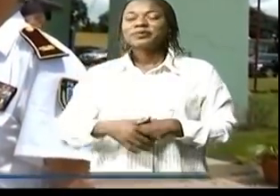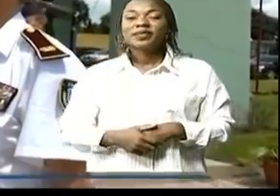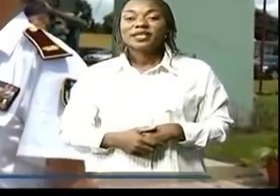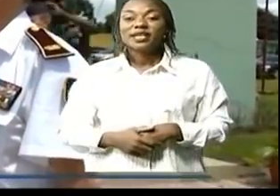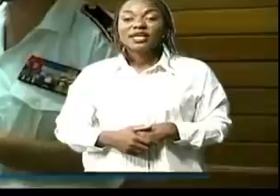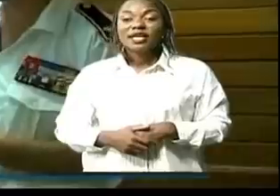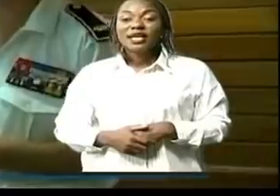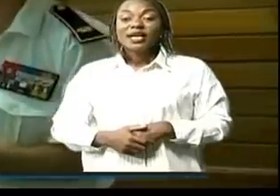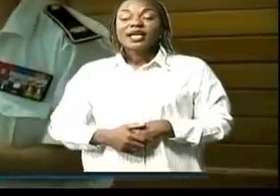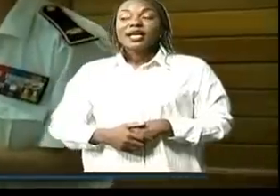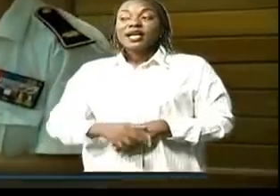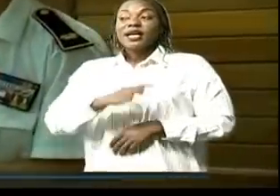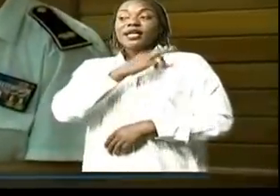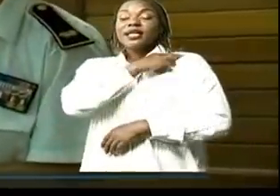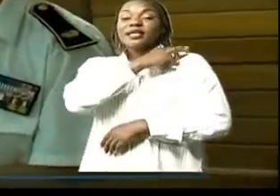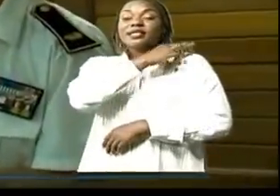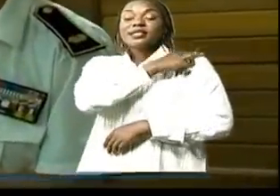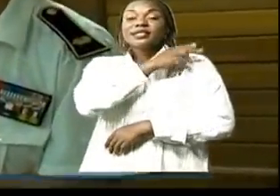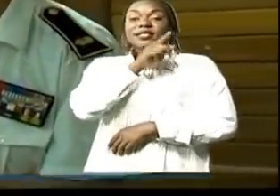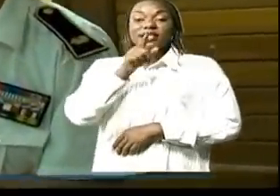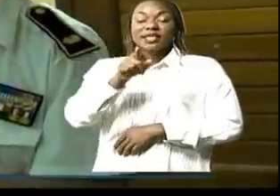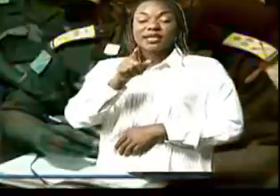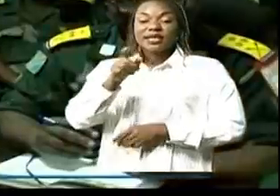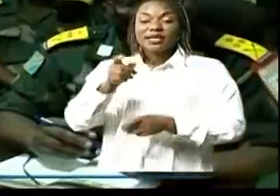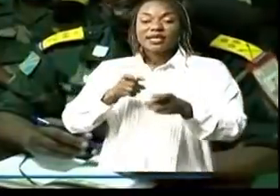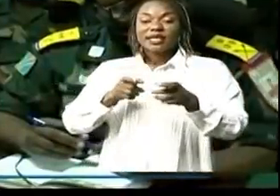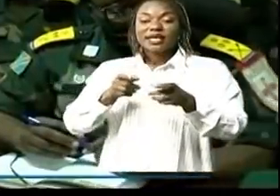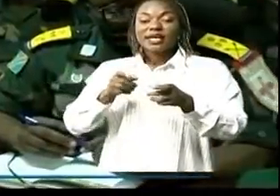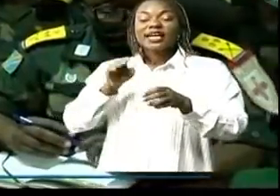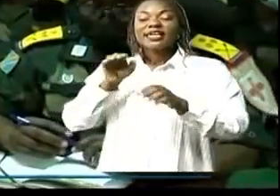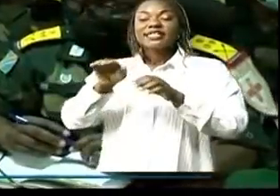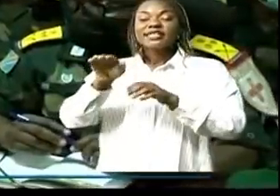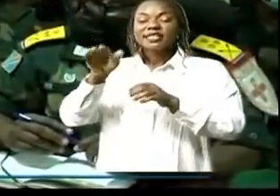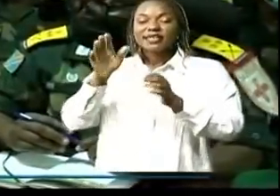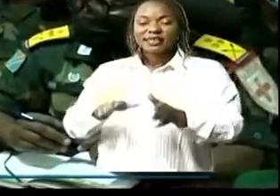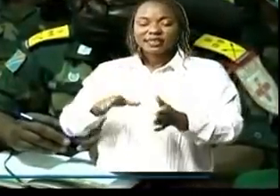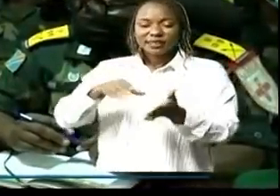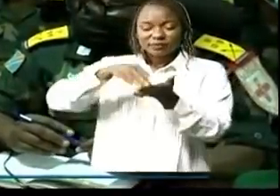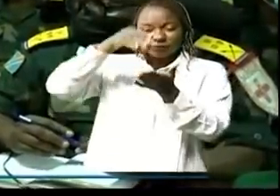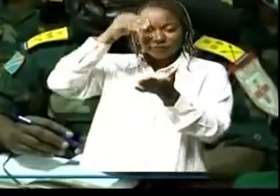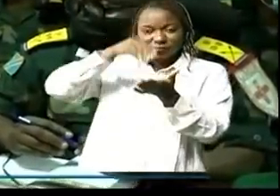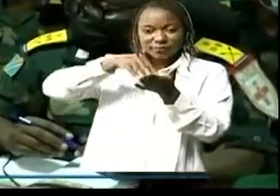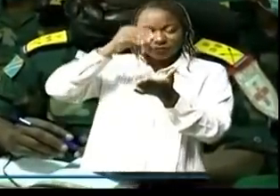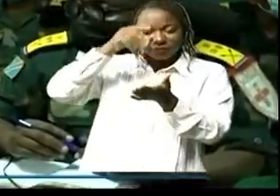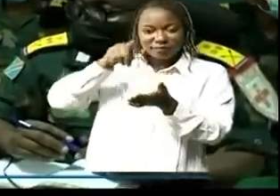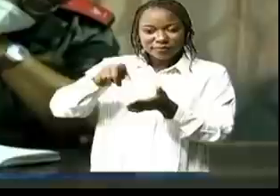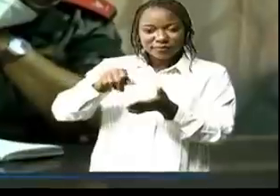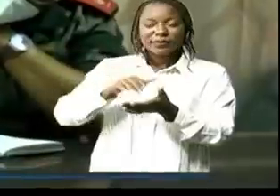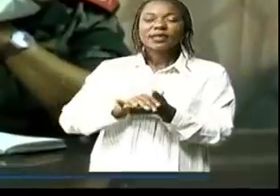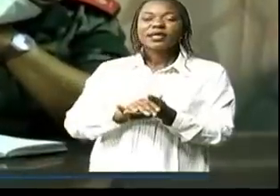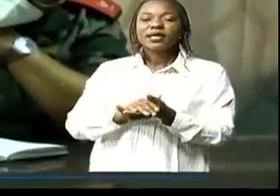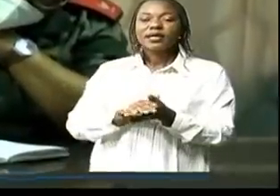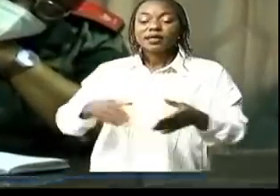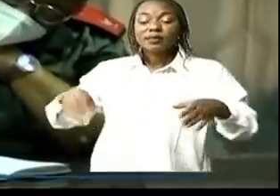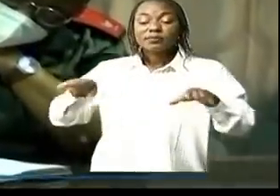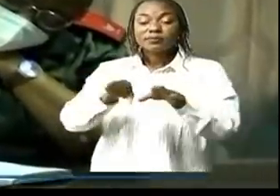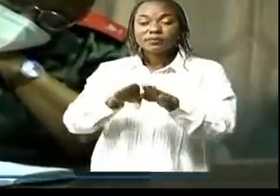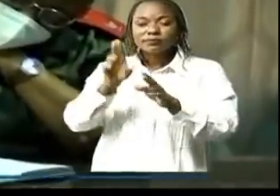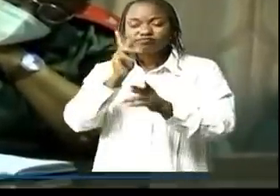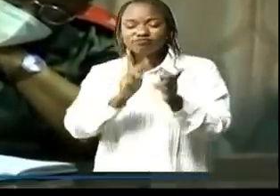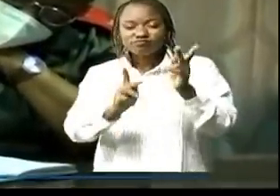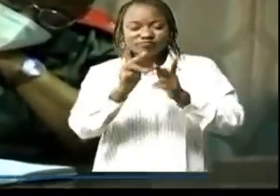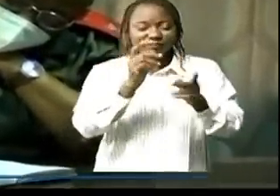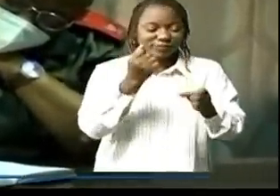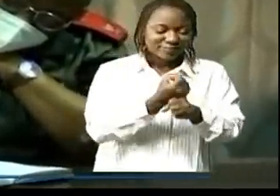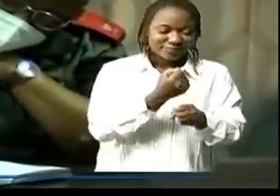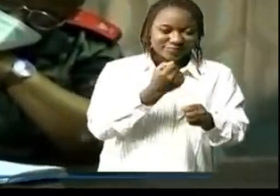général médecin Alain Puy-Dupin, directeur des études à l'école d'application de santé de Libreville, a bouclé sa visite de travail de 72